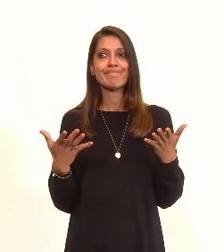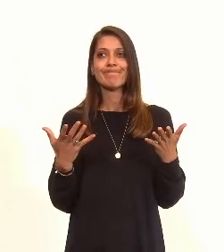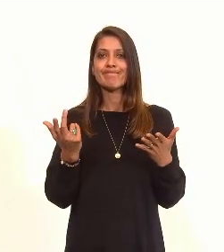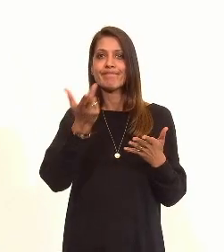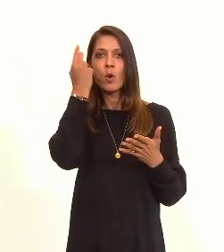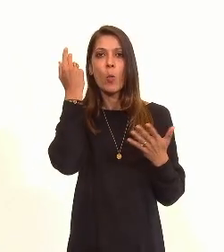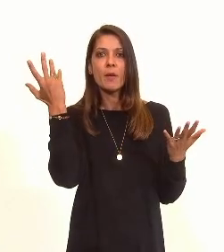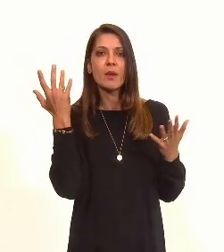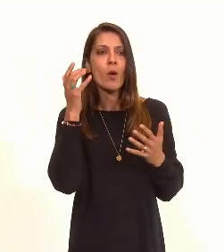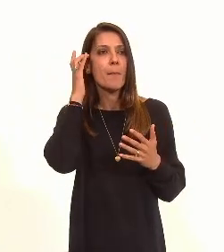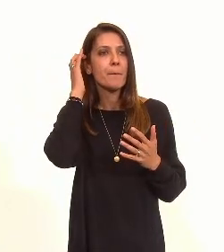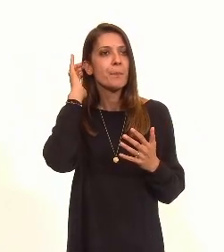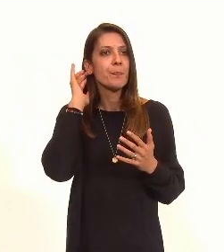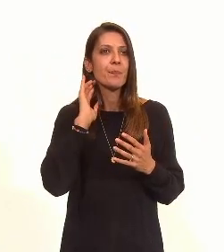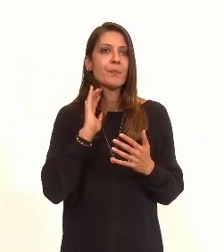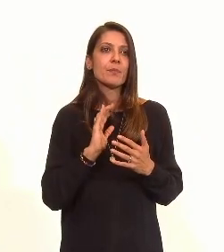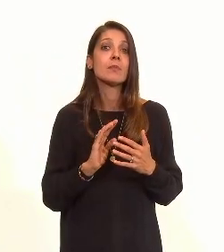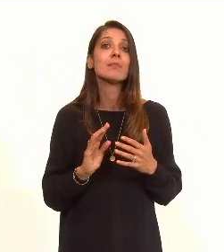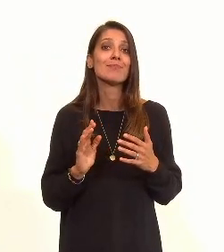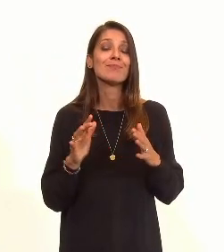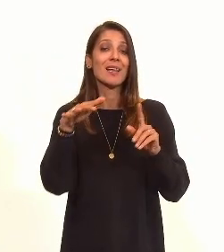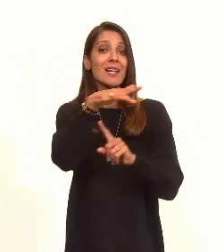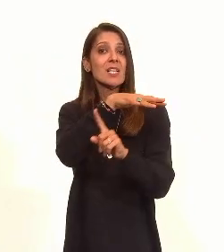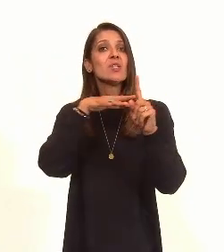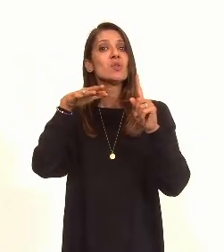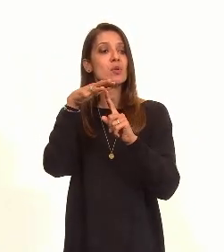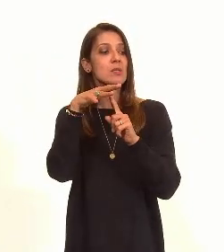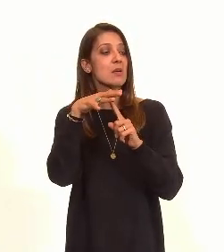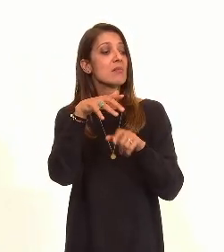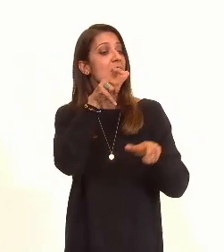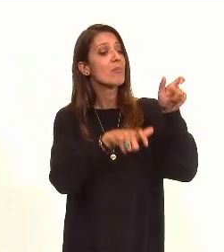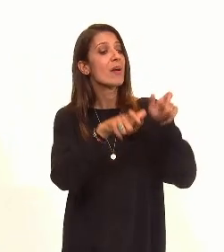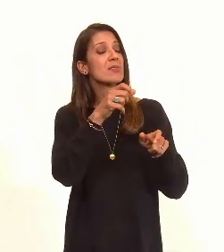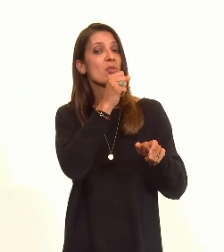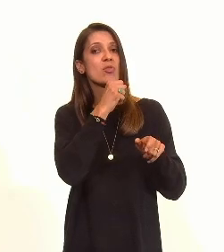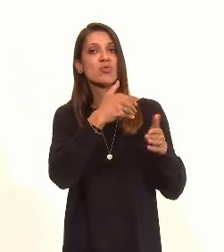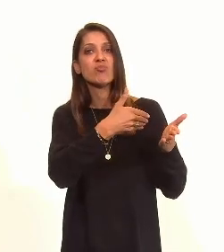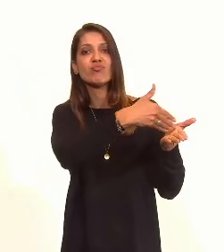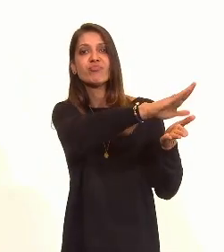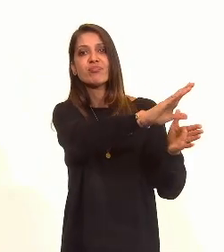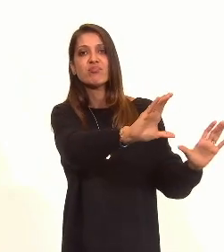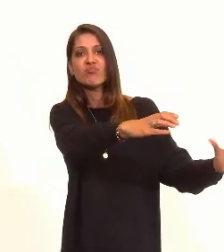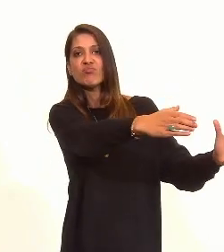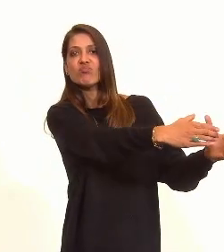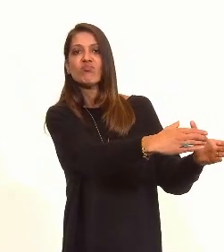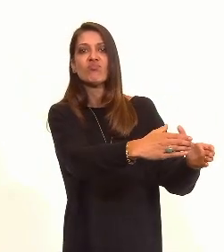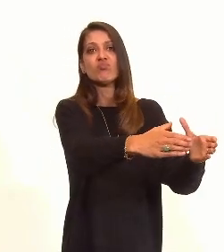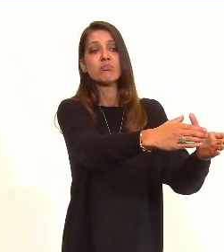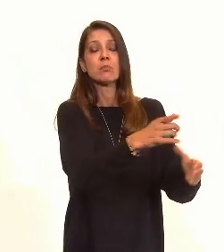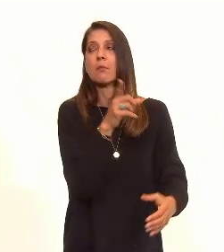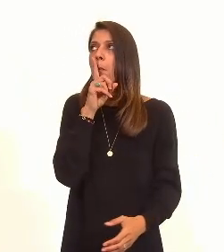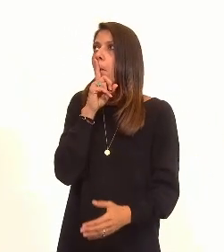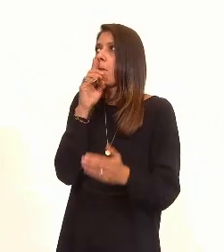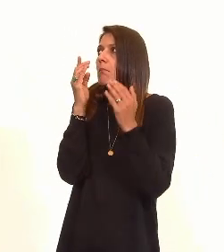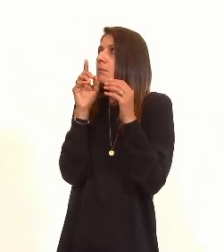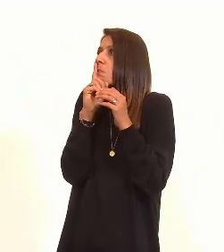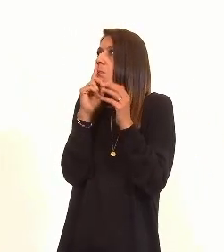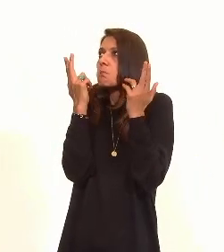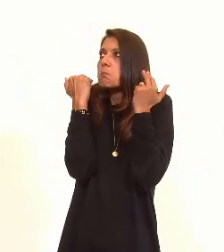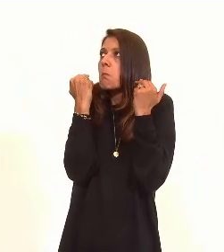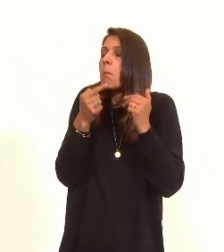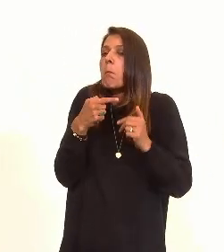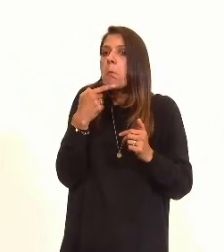vite que la société les a quand même bien repliés sur elle-même et qu'elle ne parle pas. Elle ne parle pas, donc là,